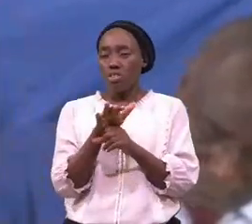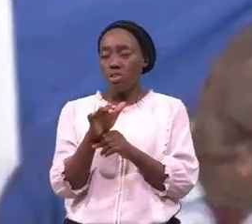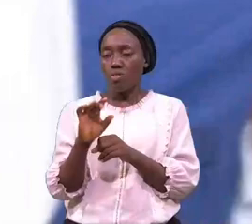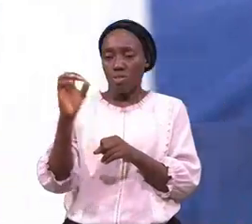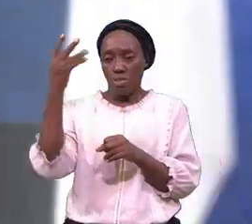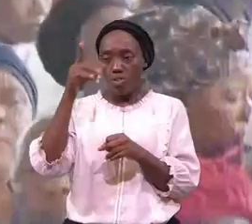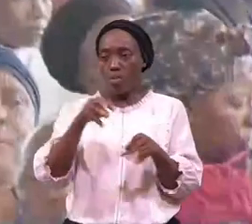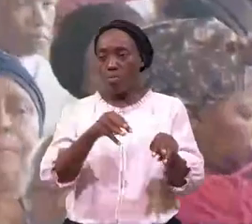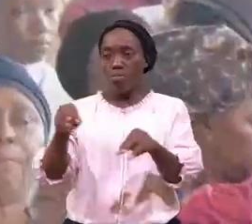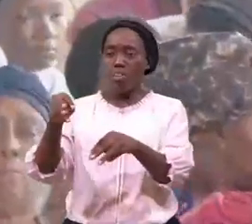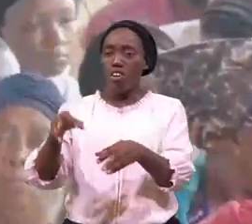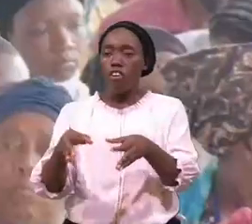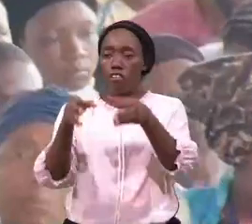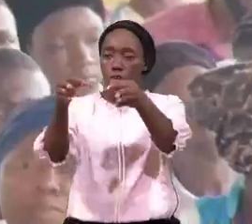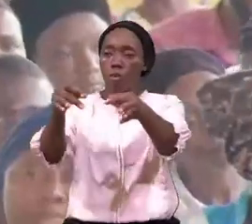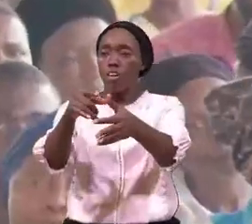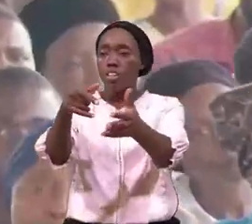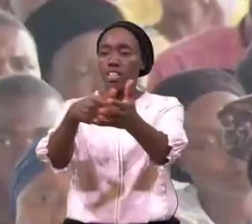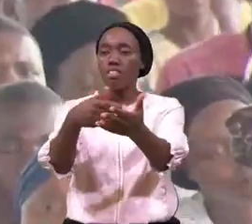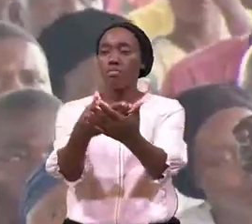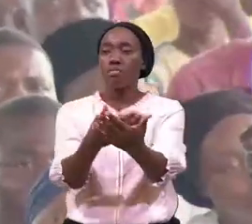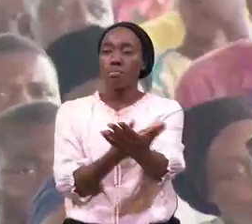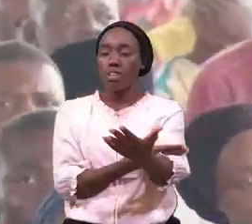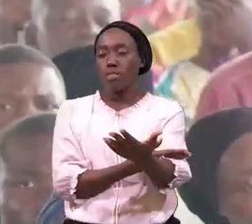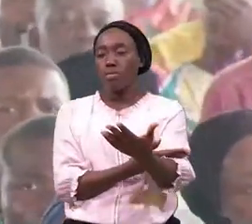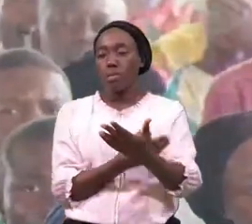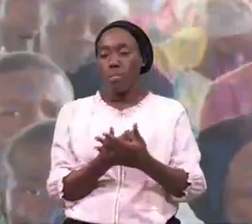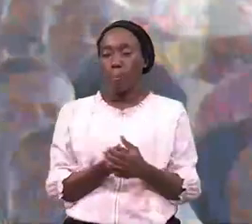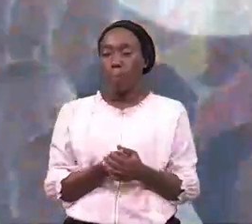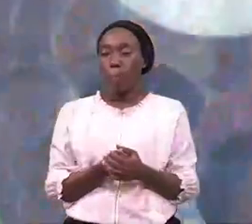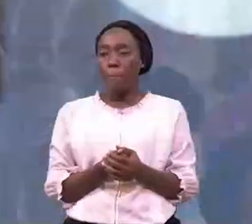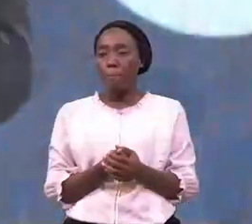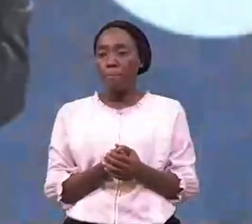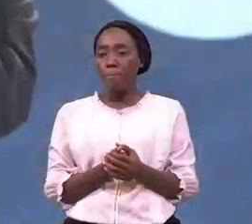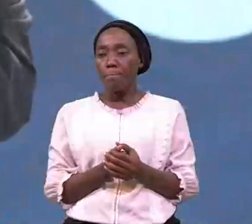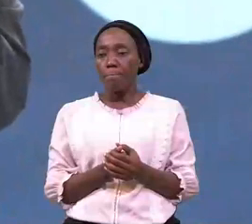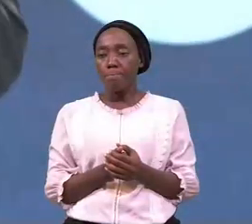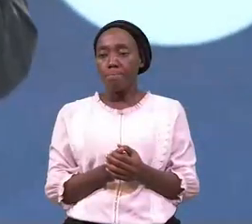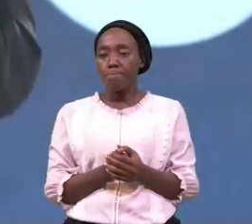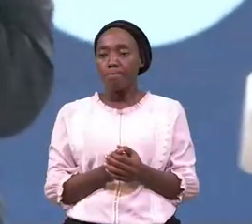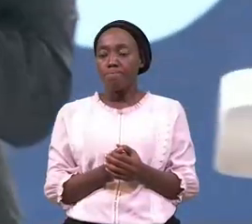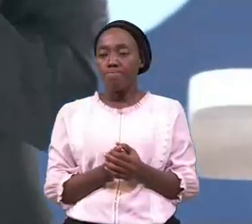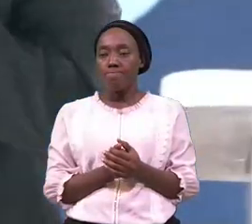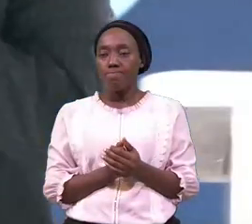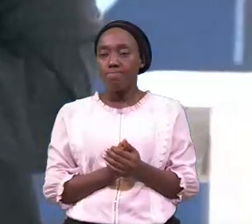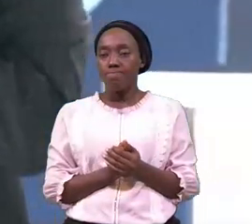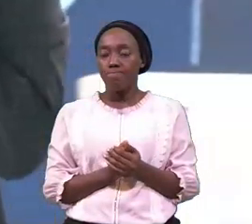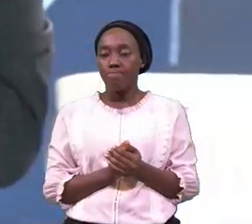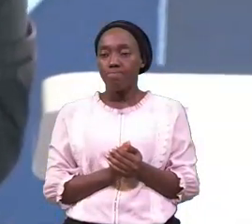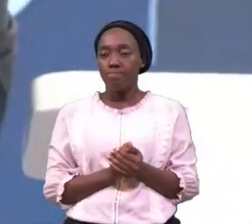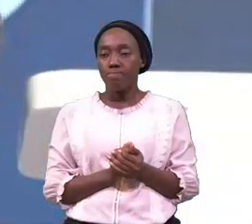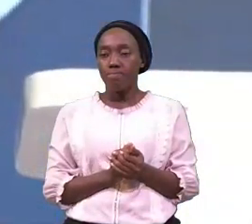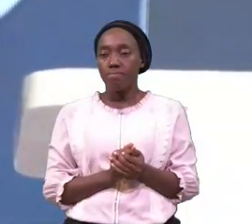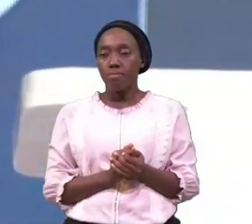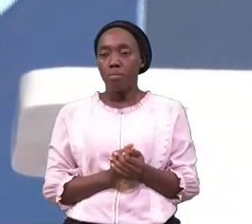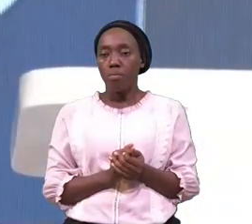Si la grâce de Dieu n'a pas atteint tous les coins et recoins de ta vie pour purifier, laver toutes choses, alors tu n'as pas encore suffisamment la grâce de Dieu. Nous irons